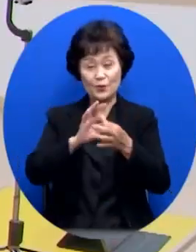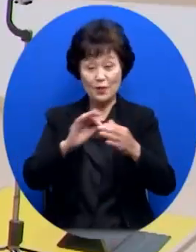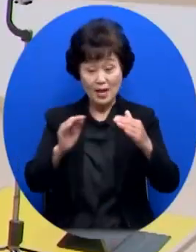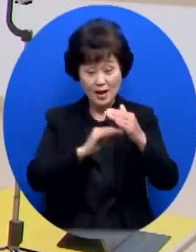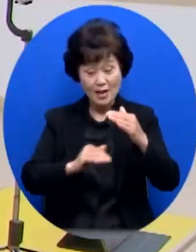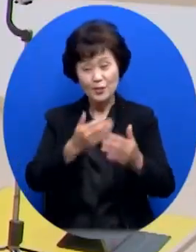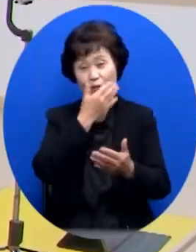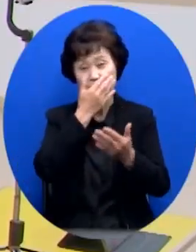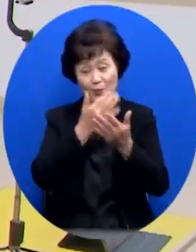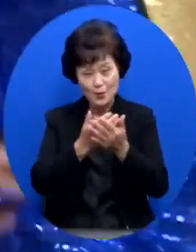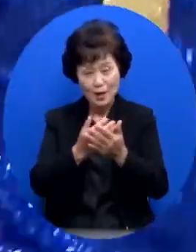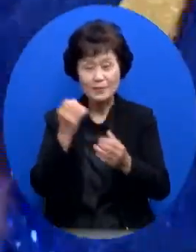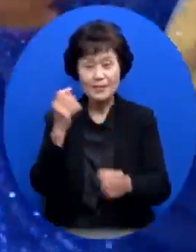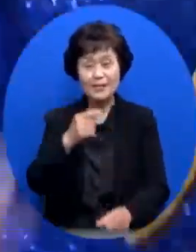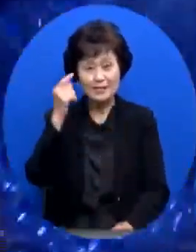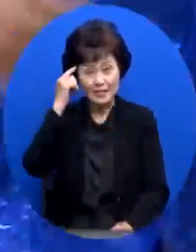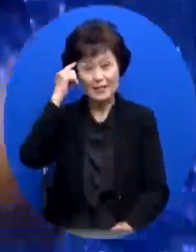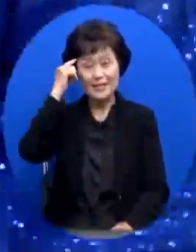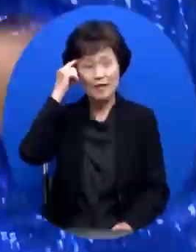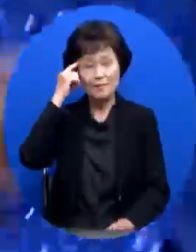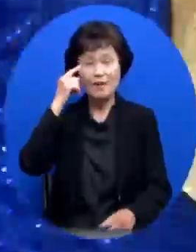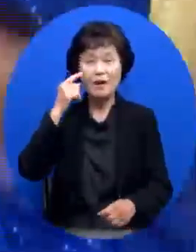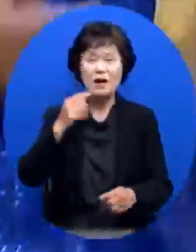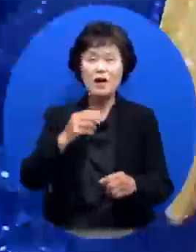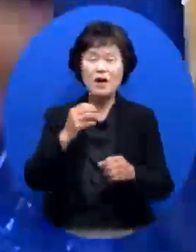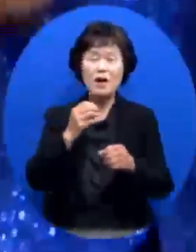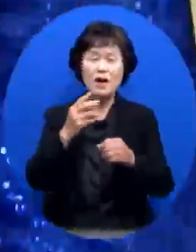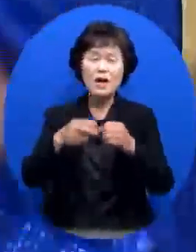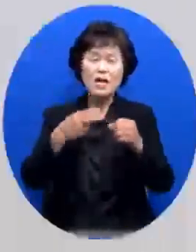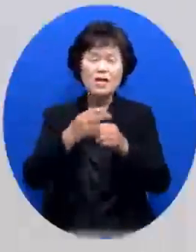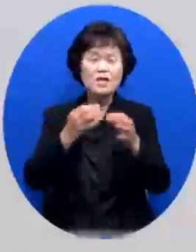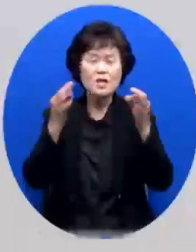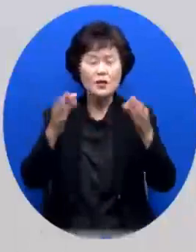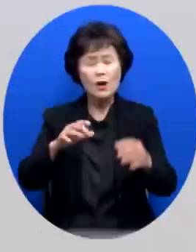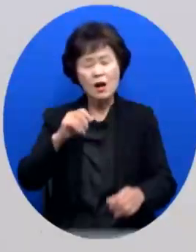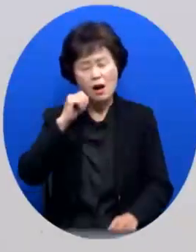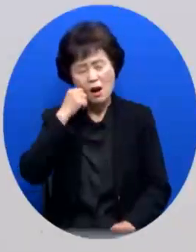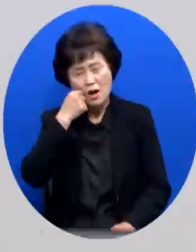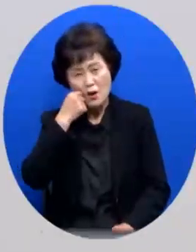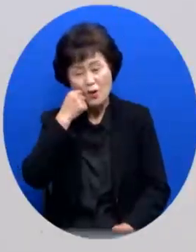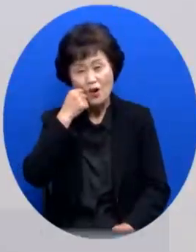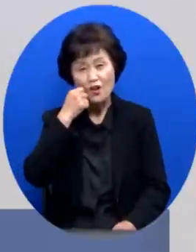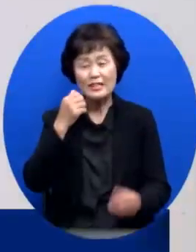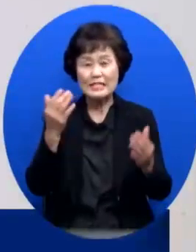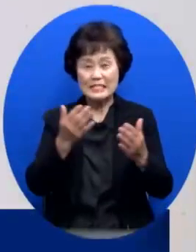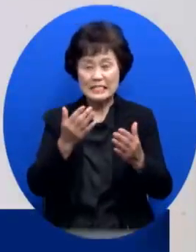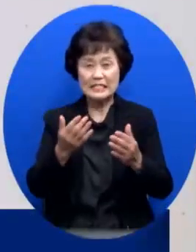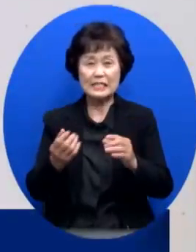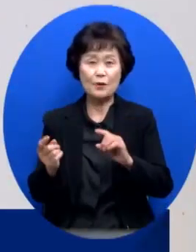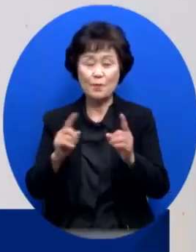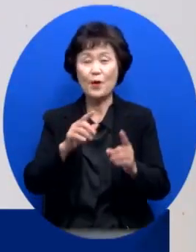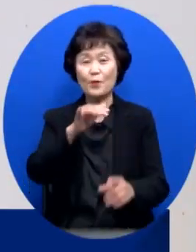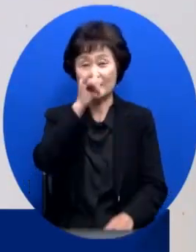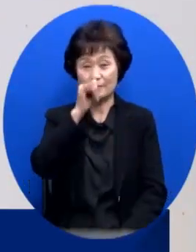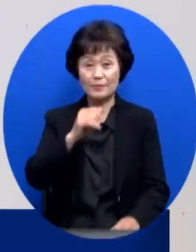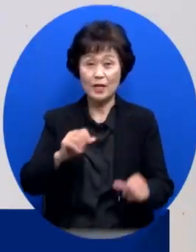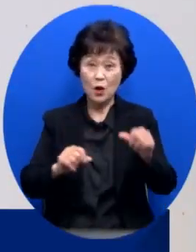느끼며 지난 2년 동안 코로나19로 지친 일상을 이겨내고 있습니다. 저희가 5월 가정의